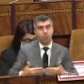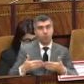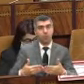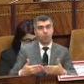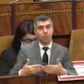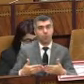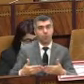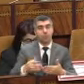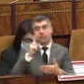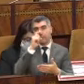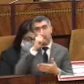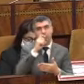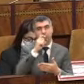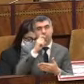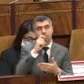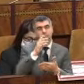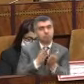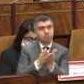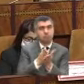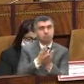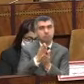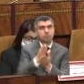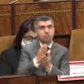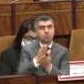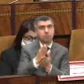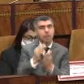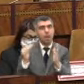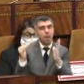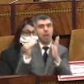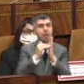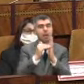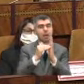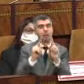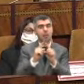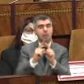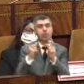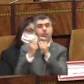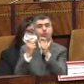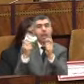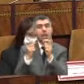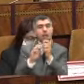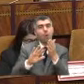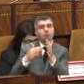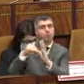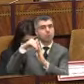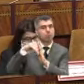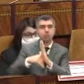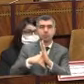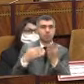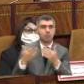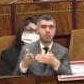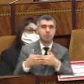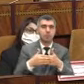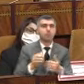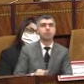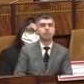غادين تظهر لي بان في اخر المطاف غادي نلقاو المقاولات كلهم في الافلاس. هذه مساله.